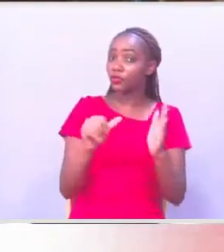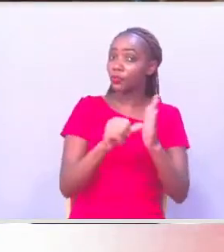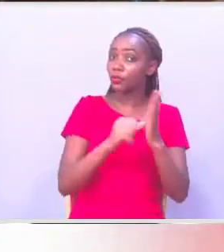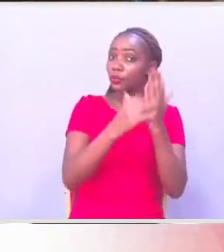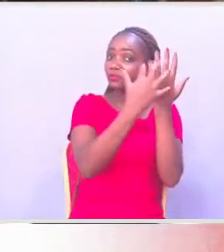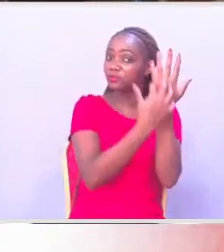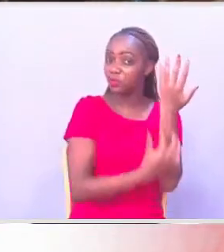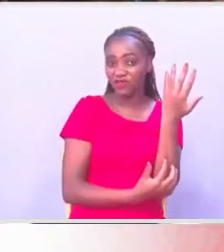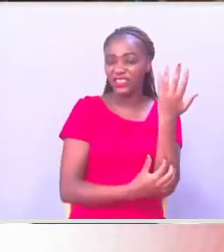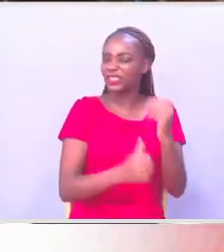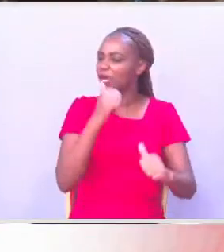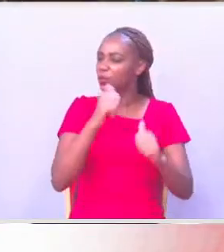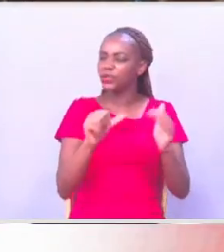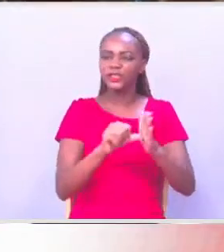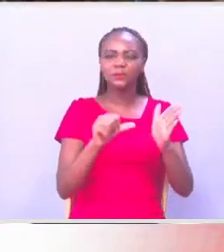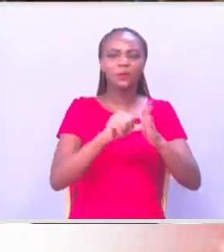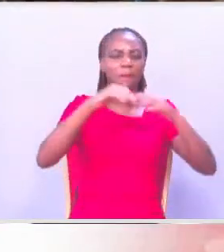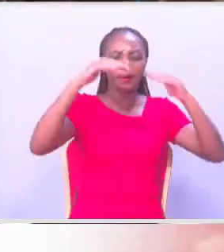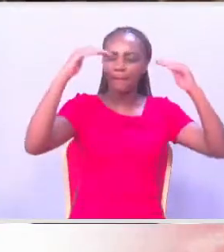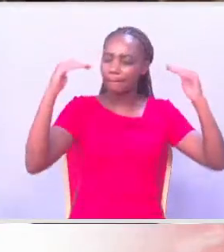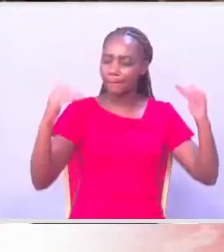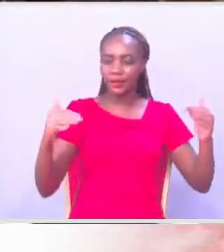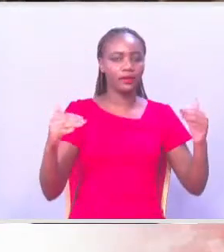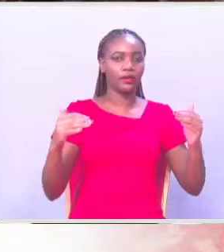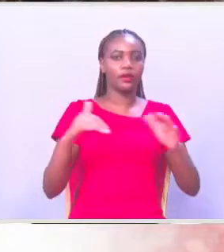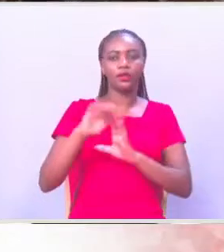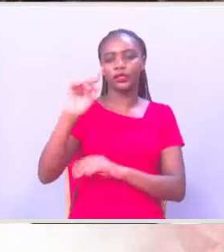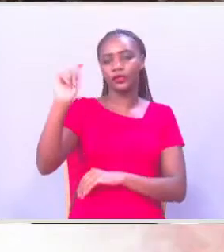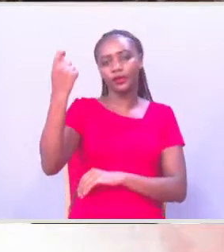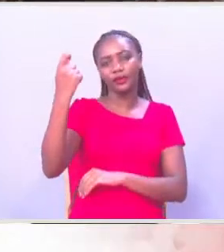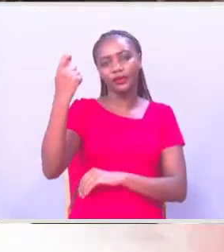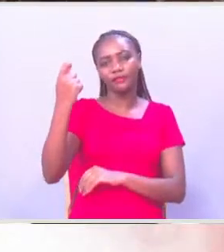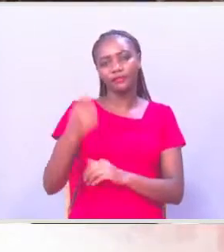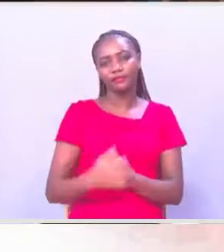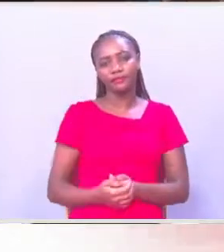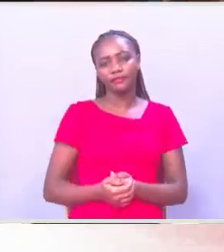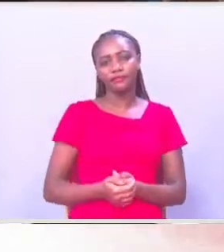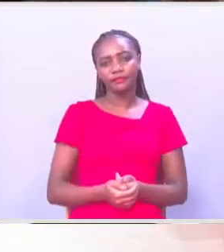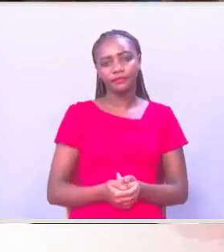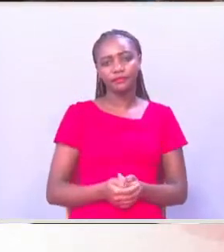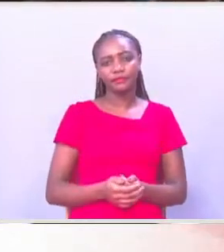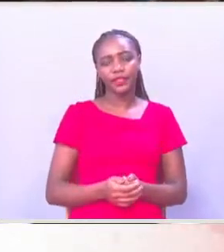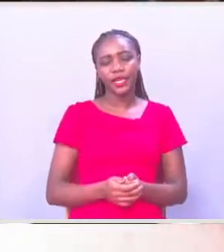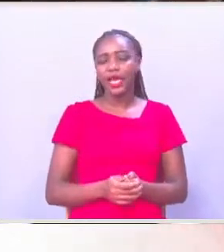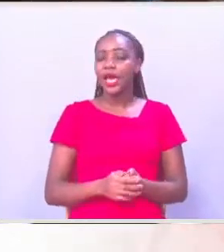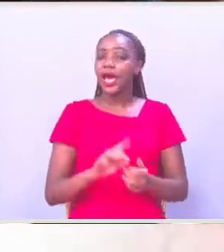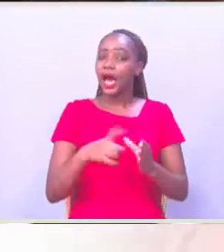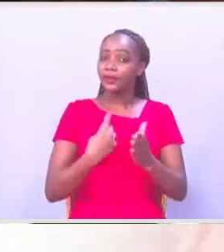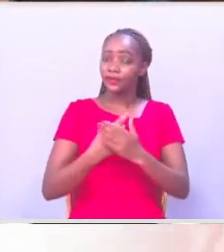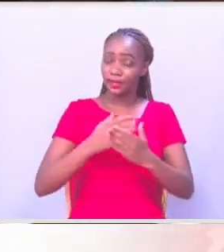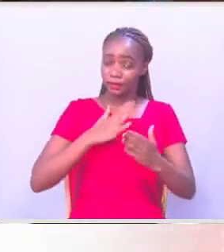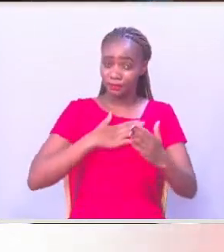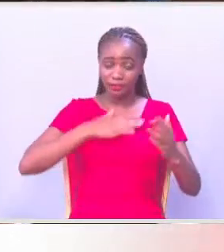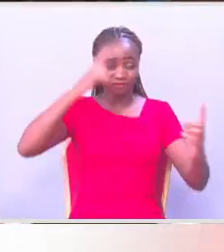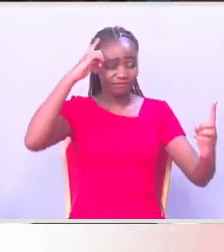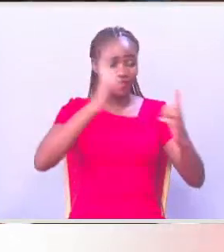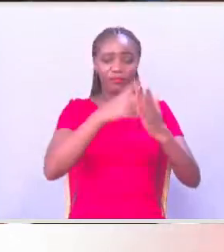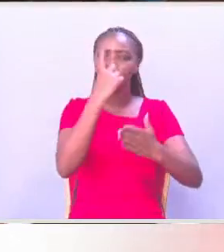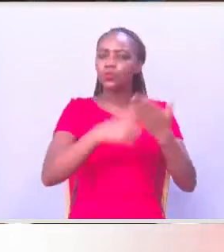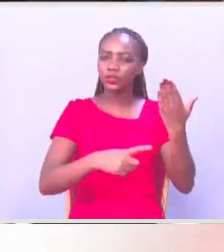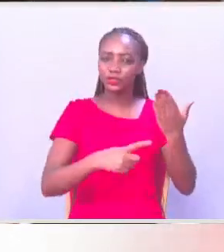ambayo umezidi sana kwetu sisi kama wana Marama Central. Azimio langu ni